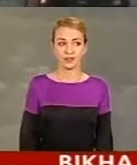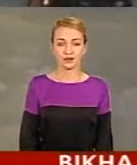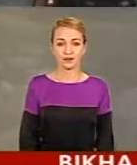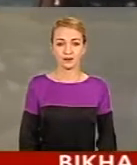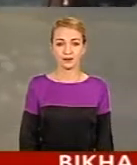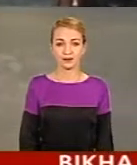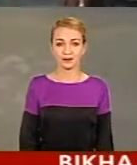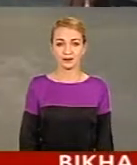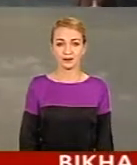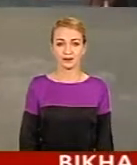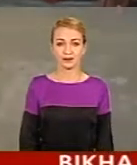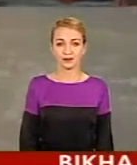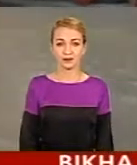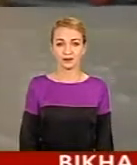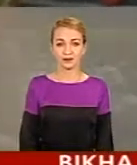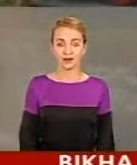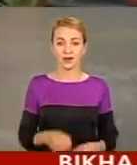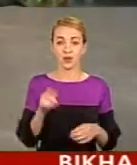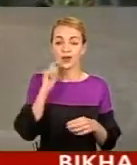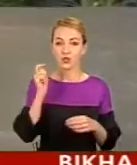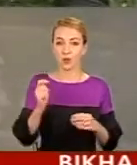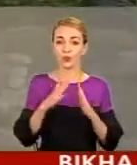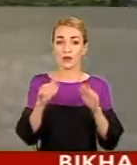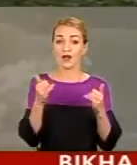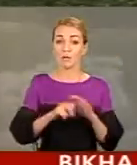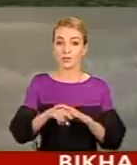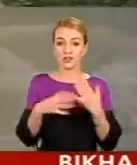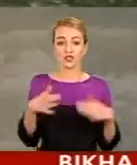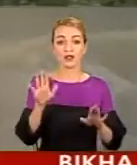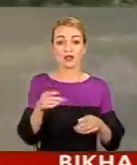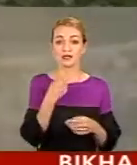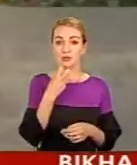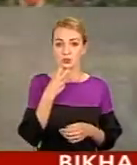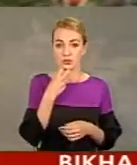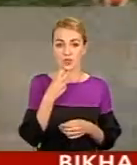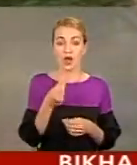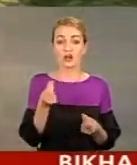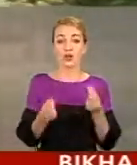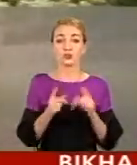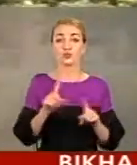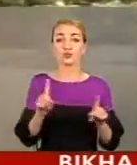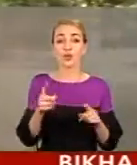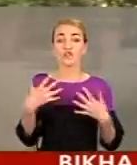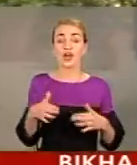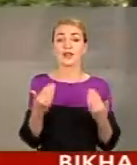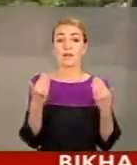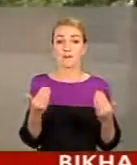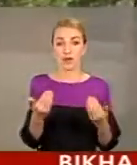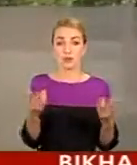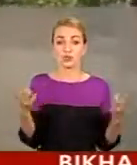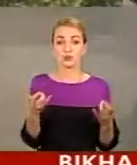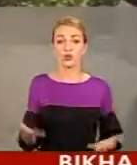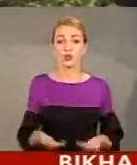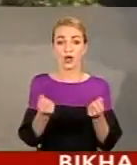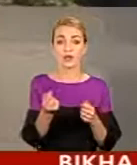Над українською рятувальною операцією в українському таборі для біженців уже навіть дещо сміються. Тут жартують, що уже тепер потрібно